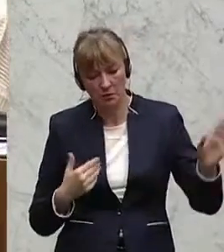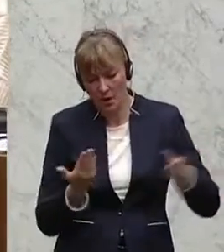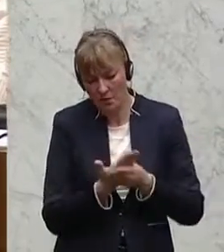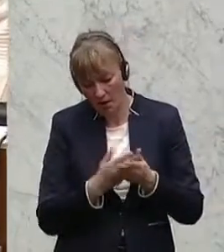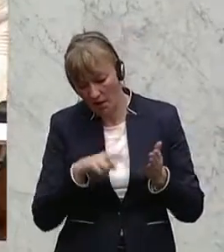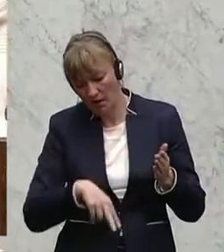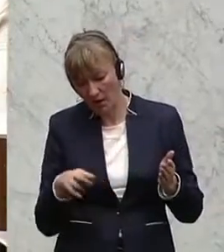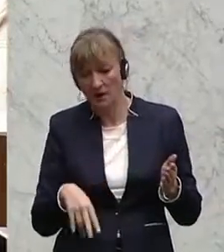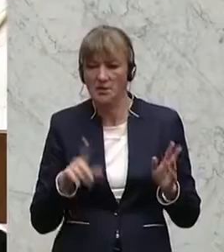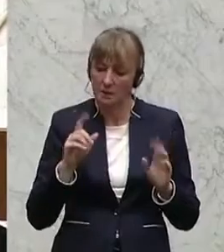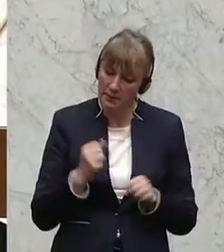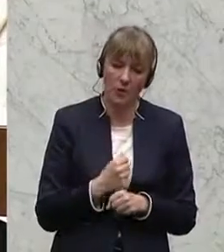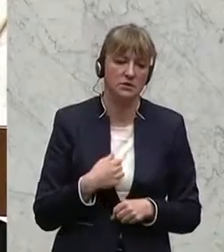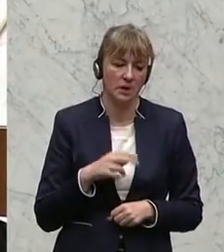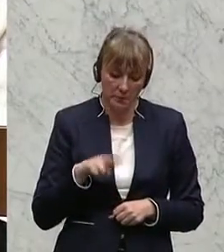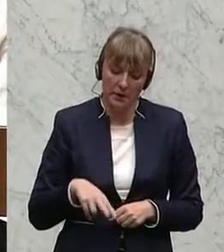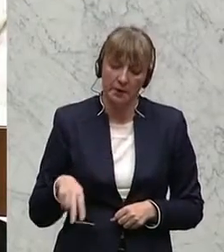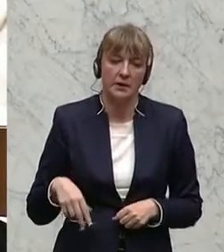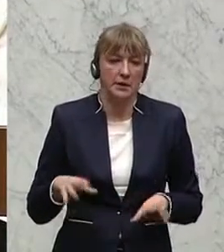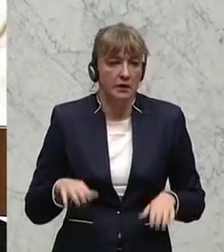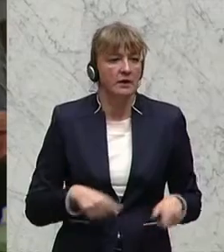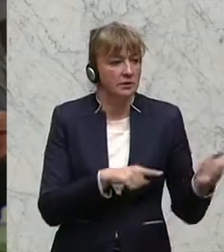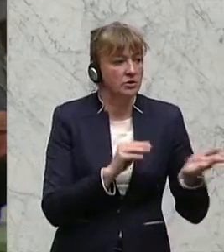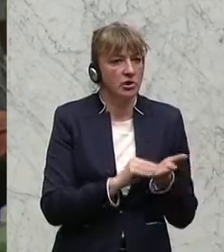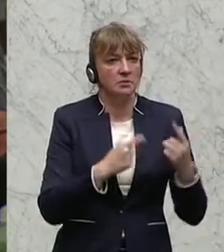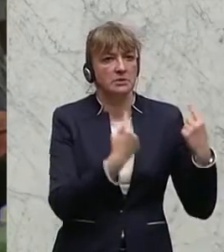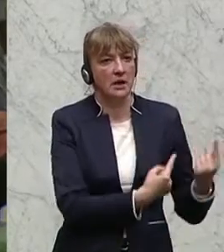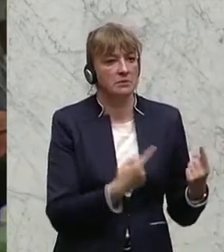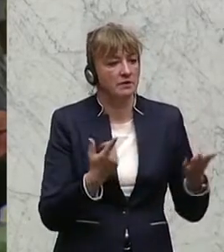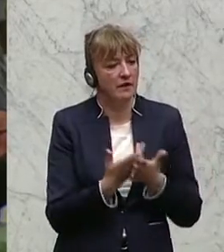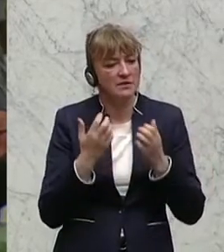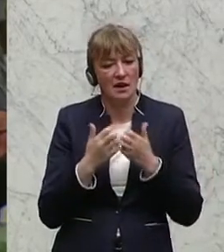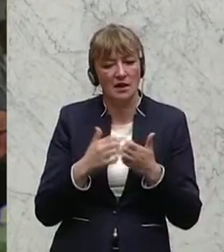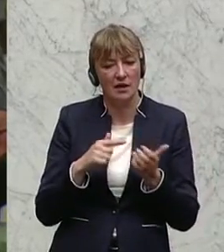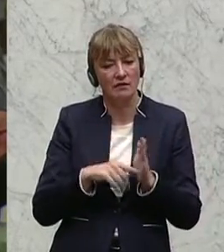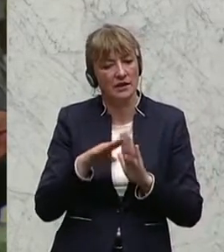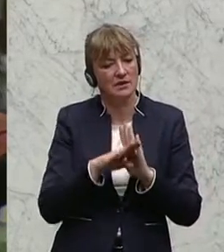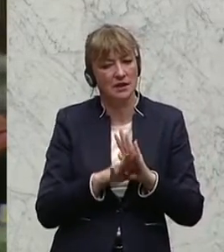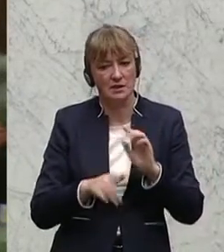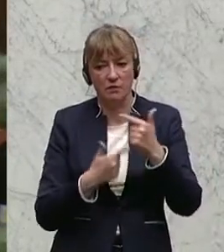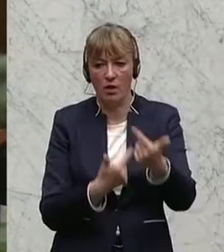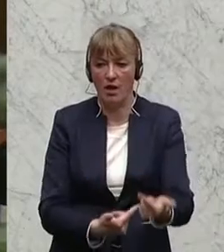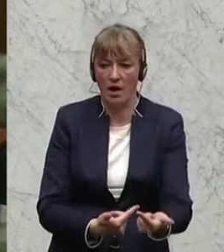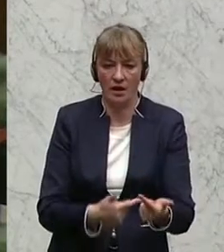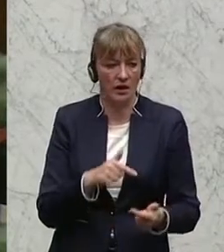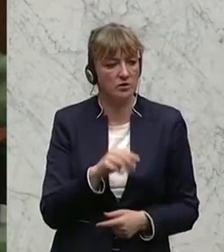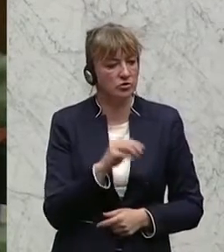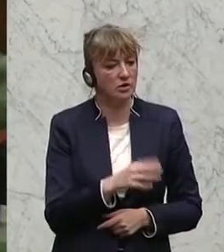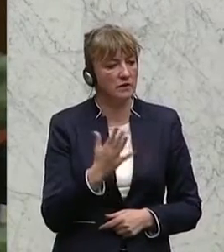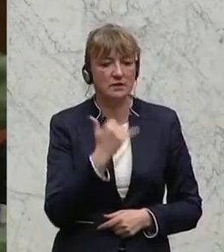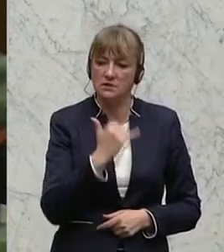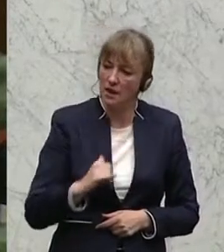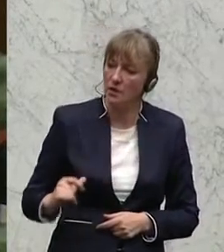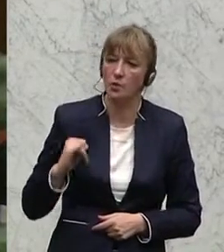Beilagen zu lesen, aber ich tue mir die Mühe immer an. Sie schreiben selbst in Ihrer Erklärung zu dieser Gesetzesvorlage, dass